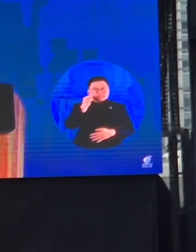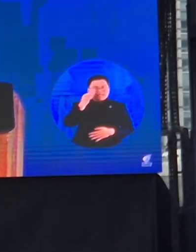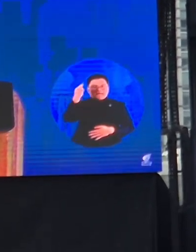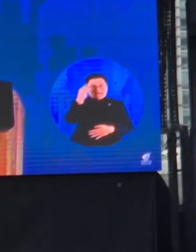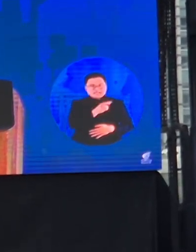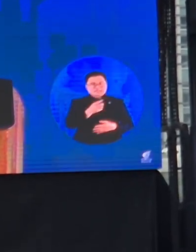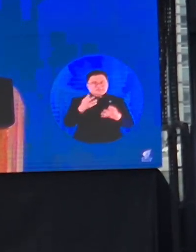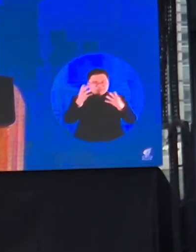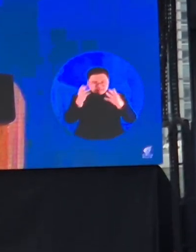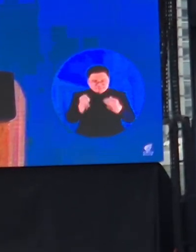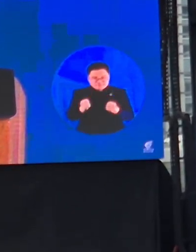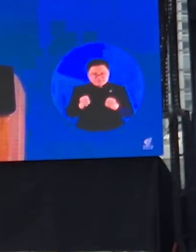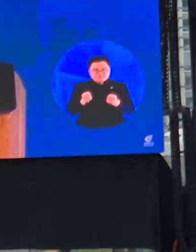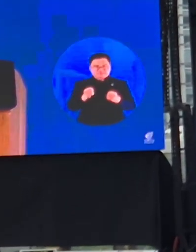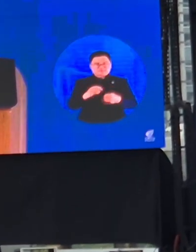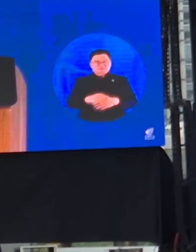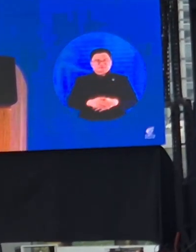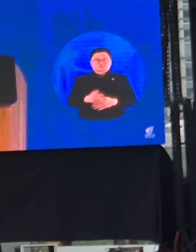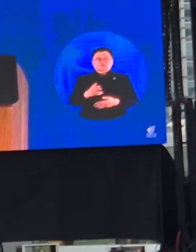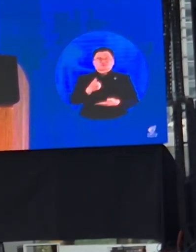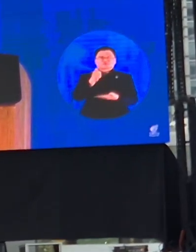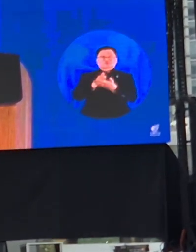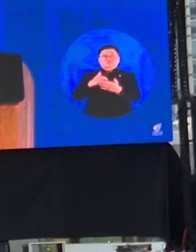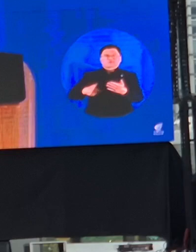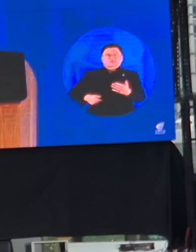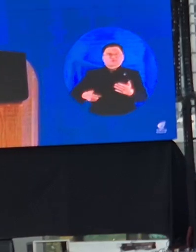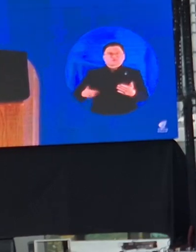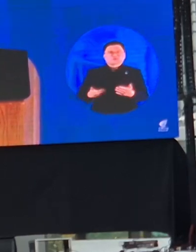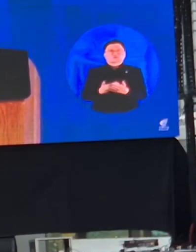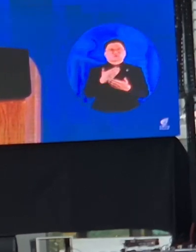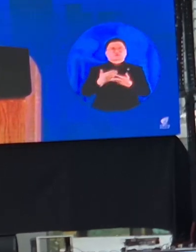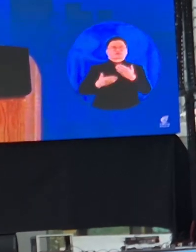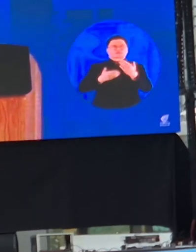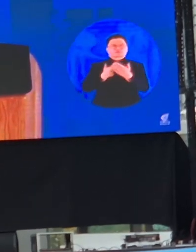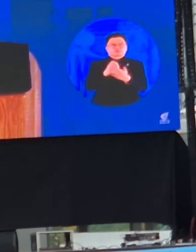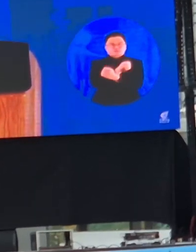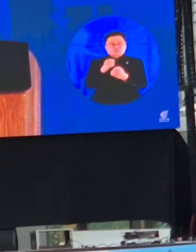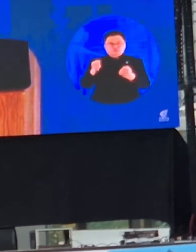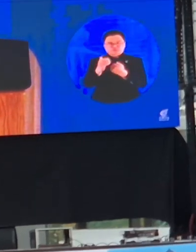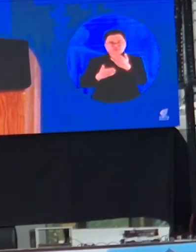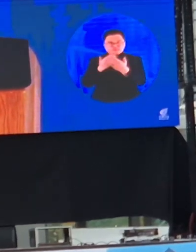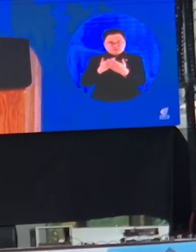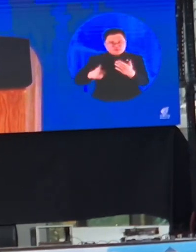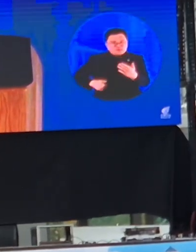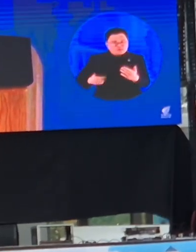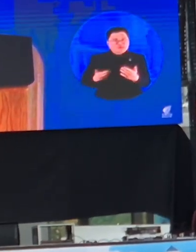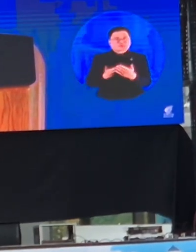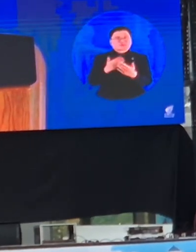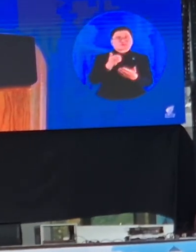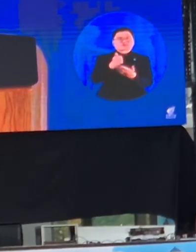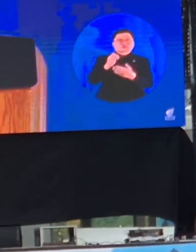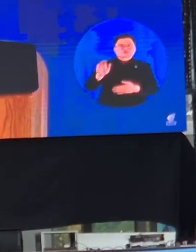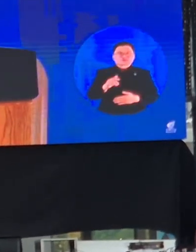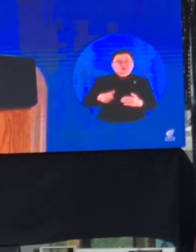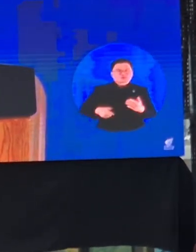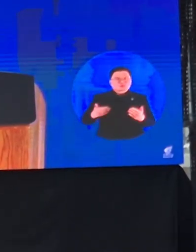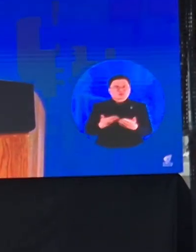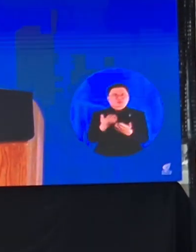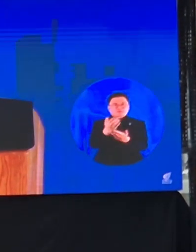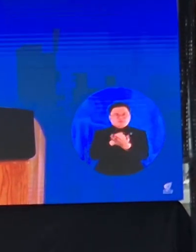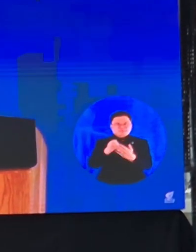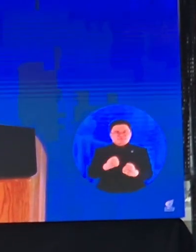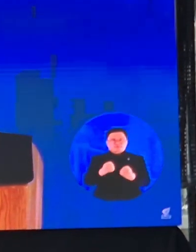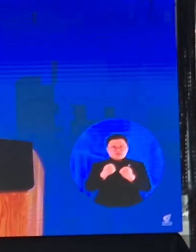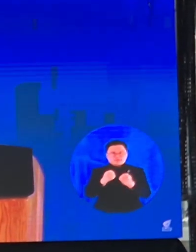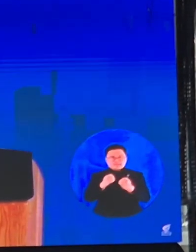있습니다. 용서하여 주시옵소서. 회개합니다. 우리의 회개를 받으시고 건강한